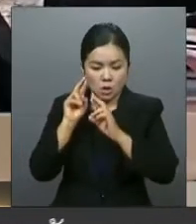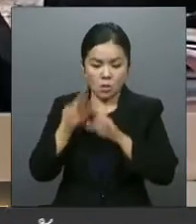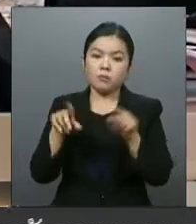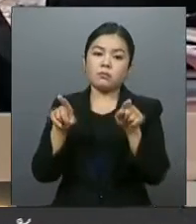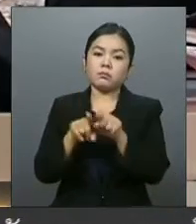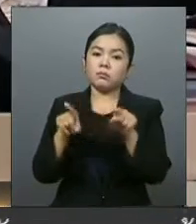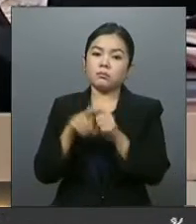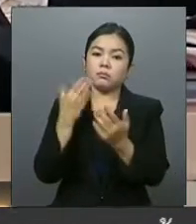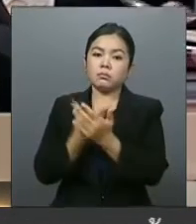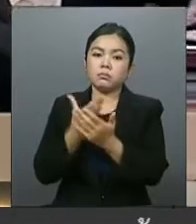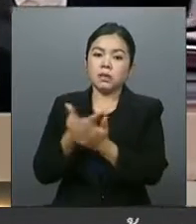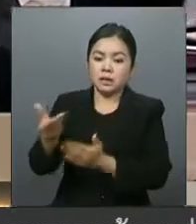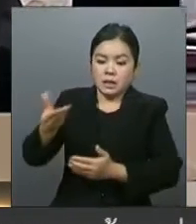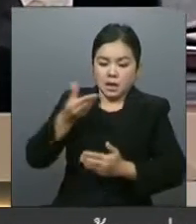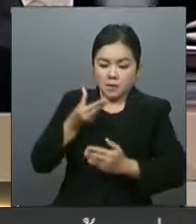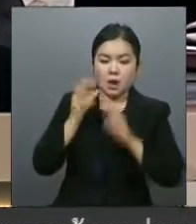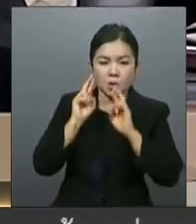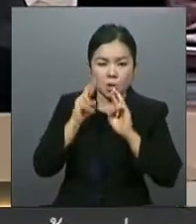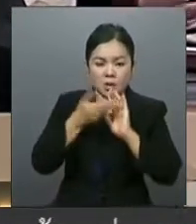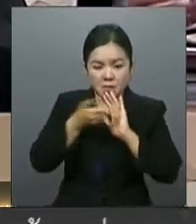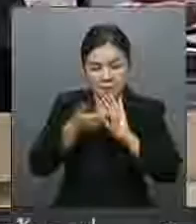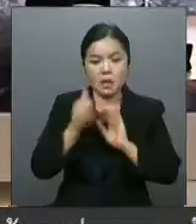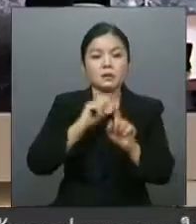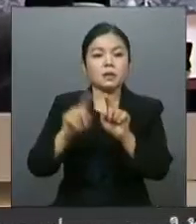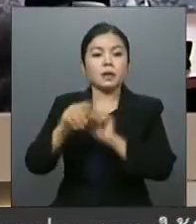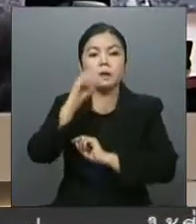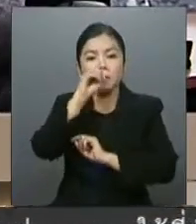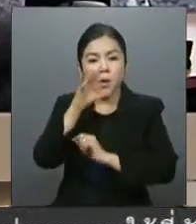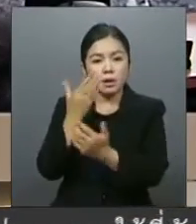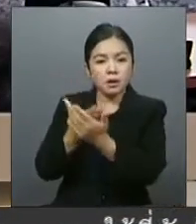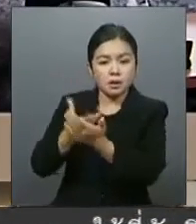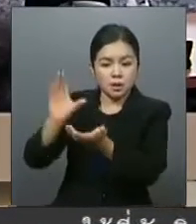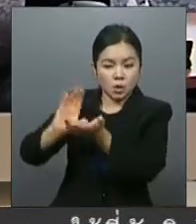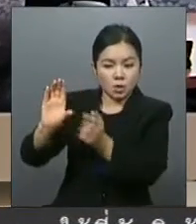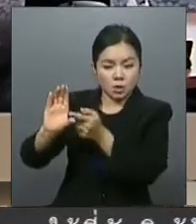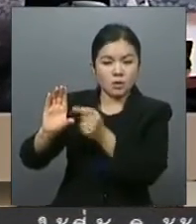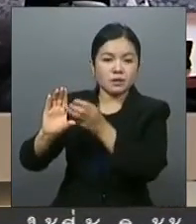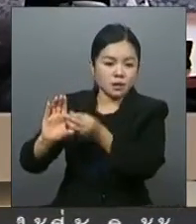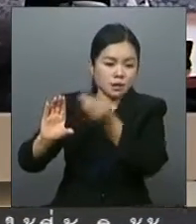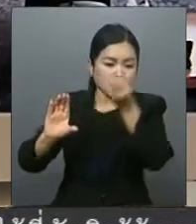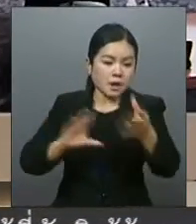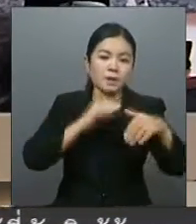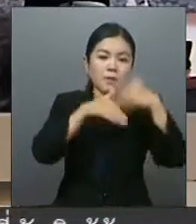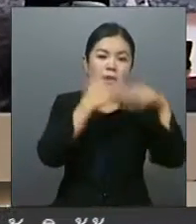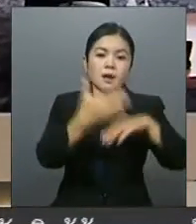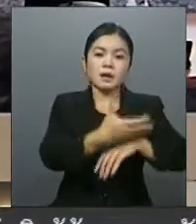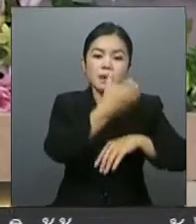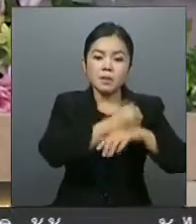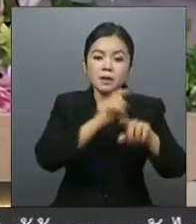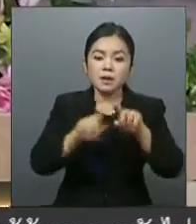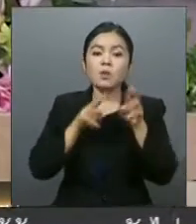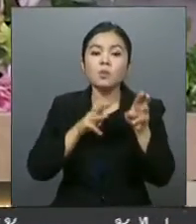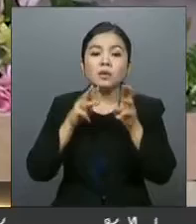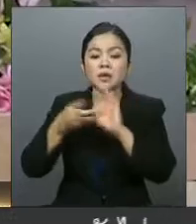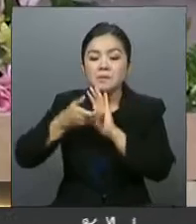งบประมาณมาโดยตลอดค่ะพร้อมกับระบุว่าเงินกองทุนเพื่อการพัฒนาพรรคการเมืองนั้นได้ใช้จ่ายผ่านหลักสูตรพัฒนาการเมืองและ